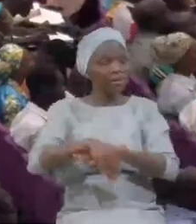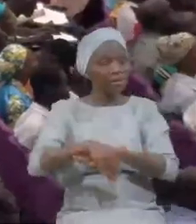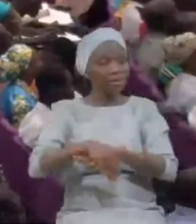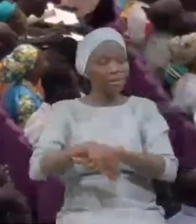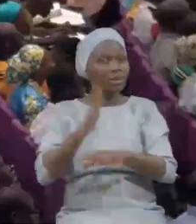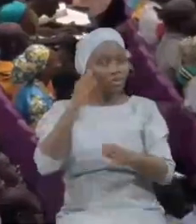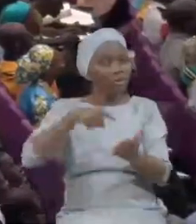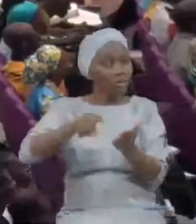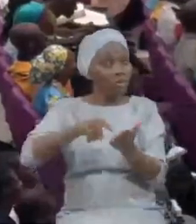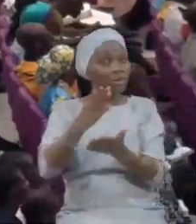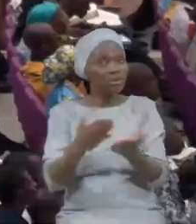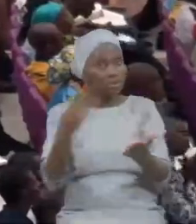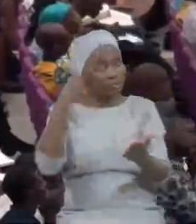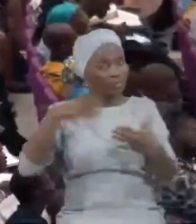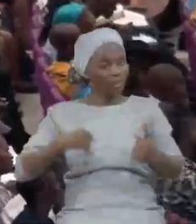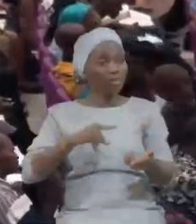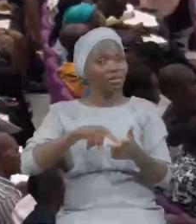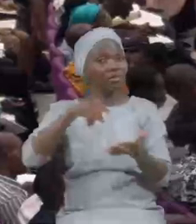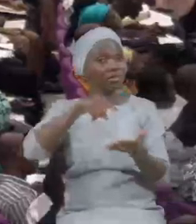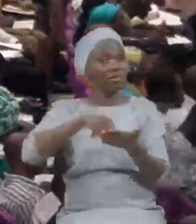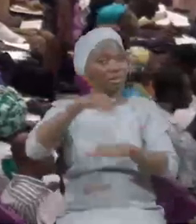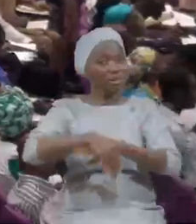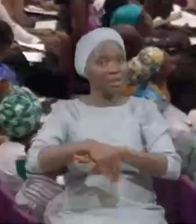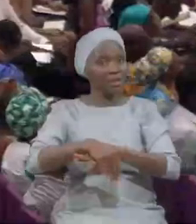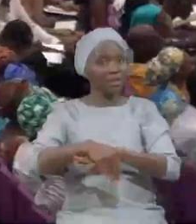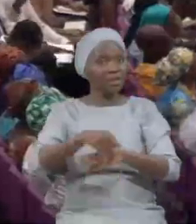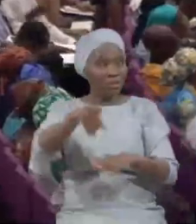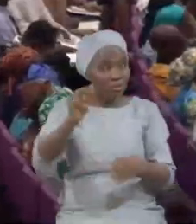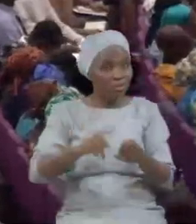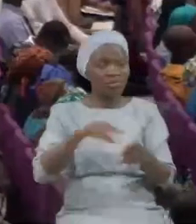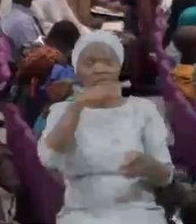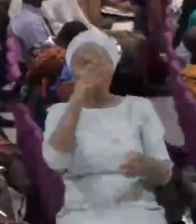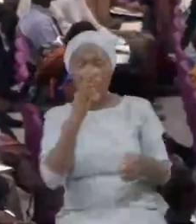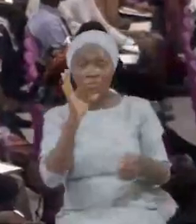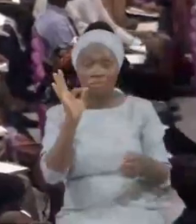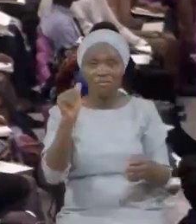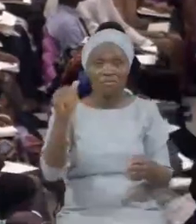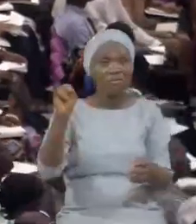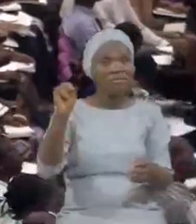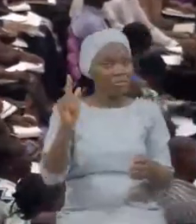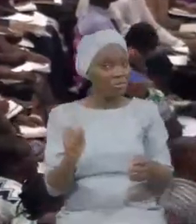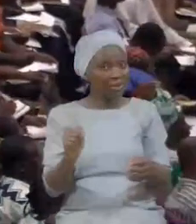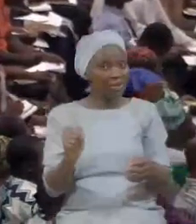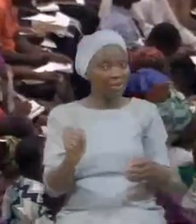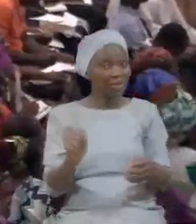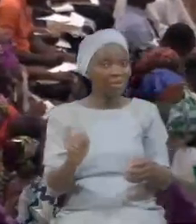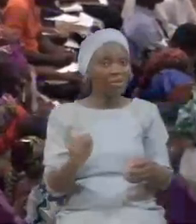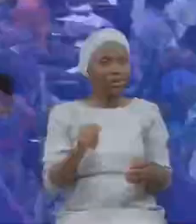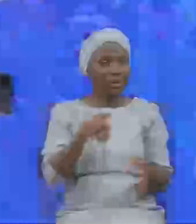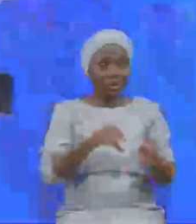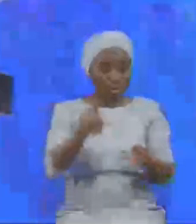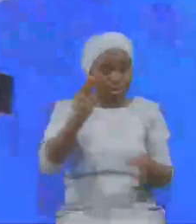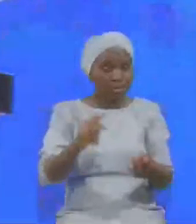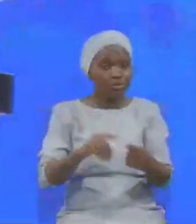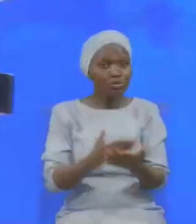d'avoir la guérison ce soir? Vous allez rouler par terre avant d'être guéri ce soir? Vous devez acheter quelques